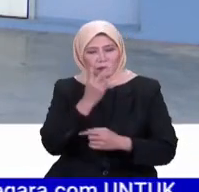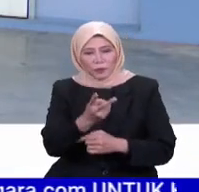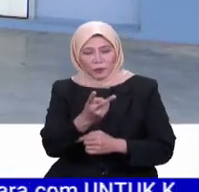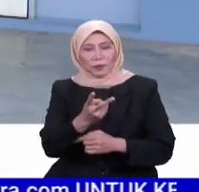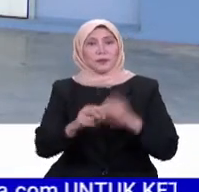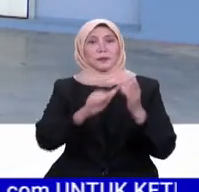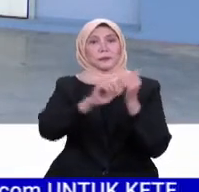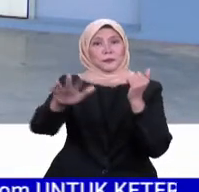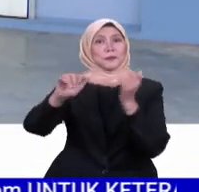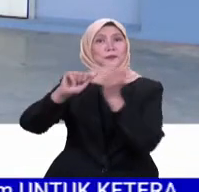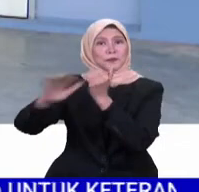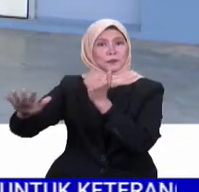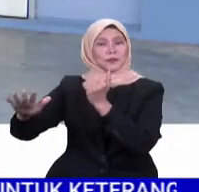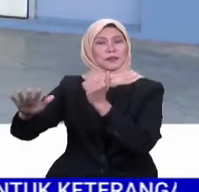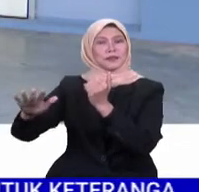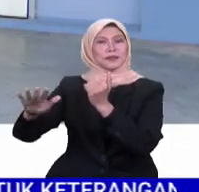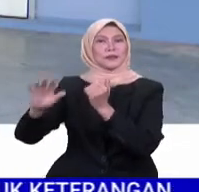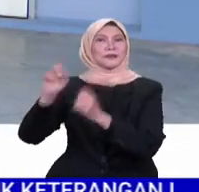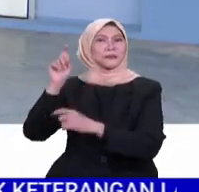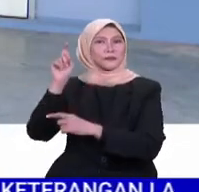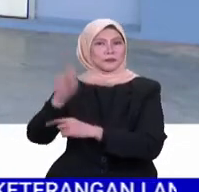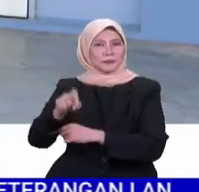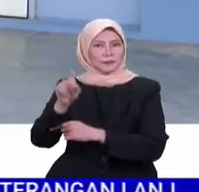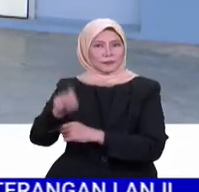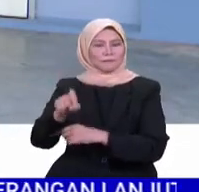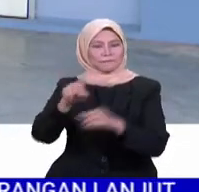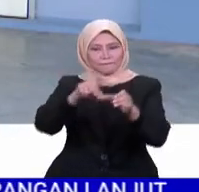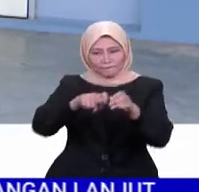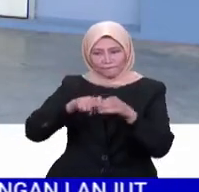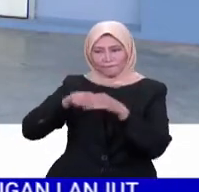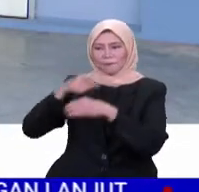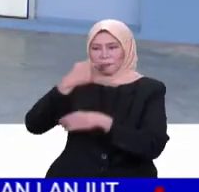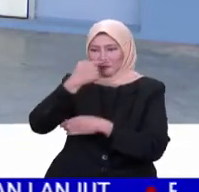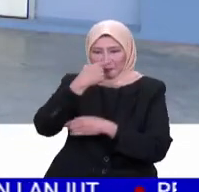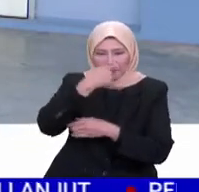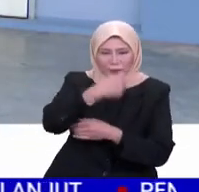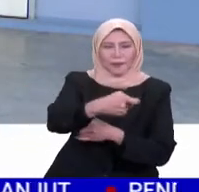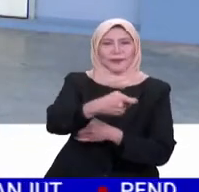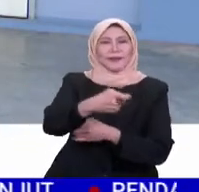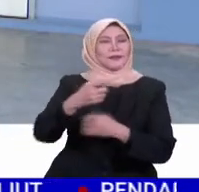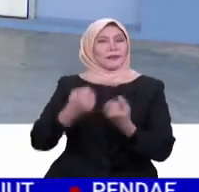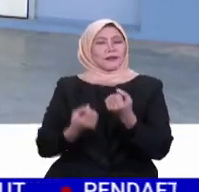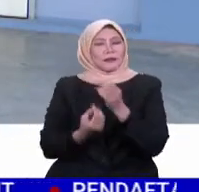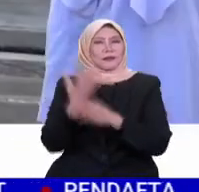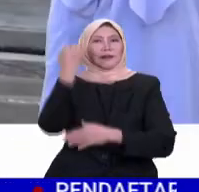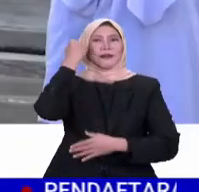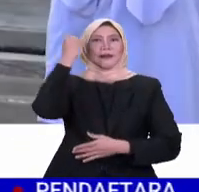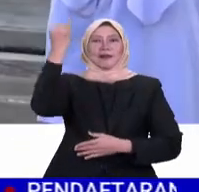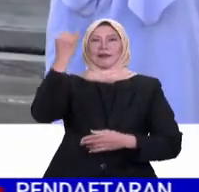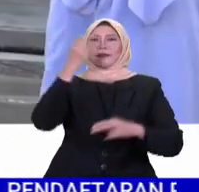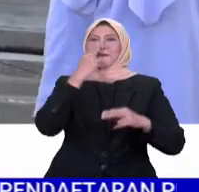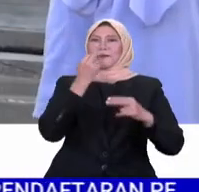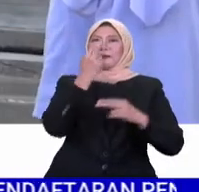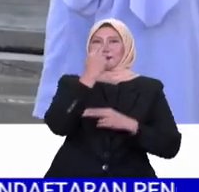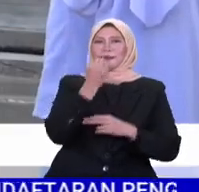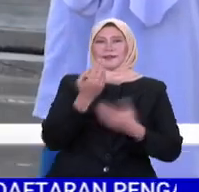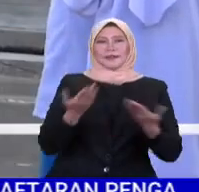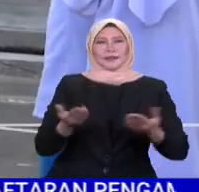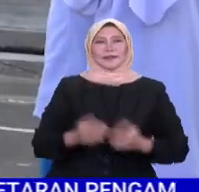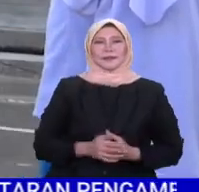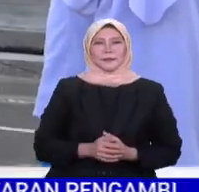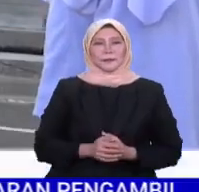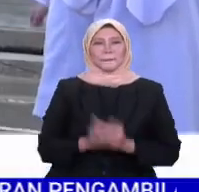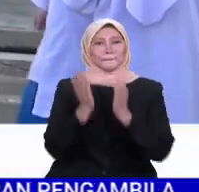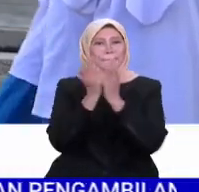semakin ini promosi jadi promosi itu seharusnya menarik betul jadi kita coba Kris something yang fun Oke jadi